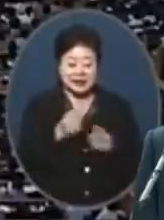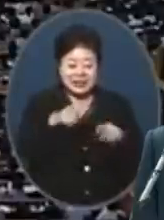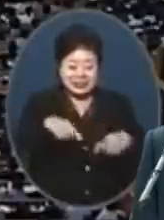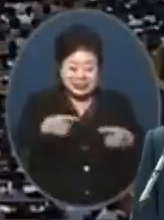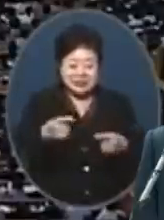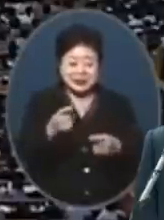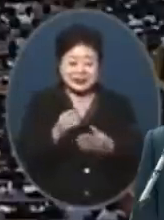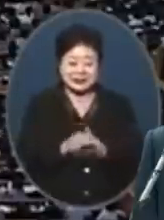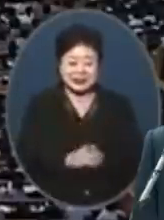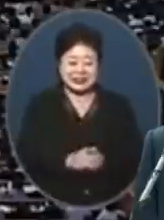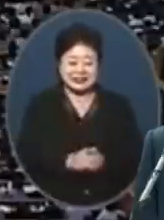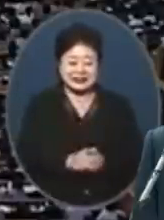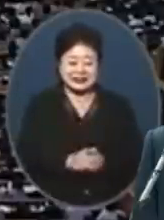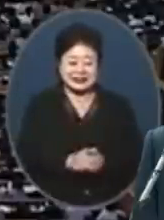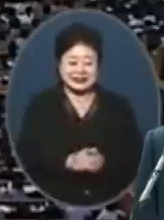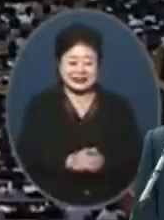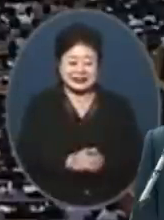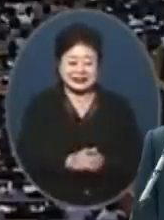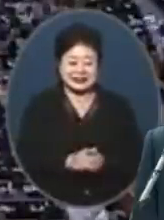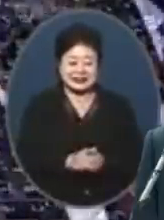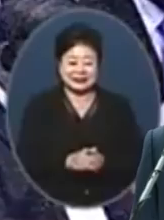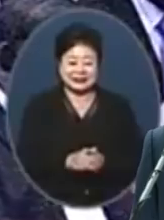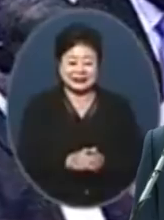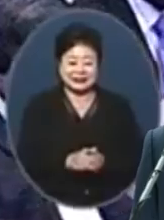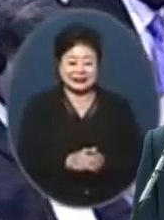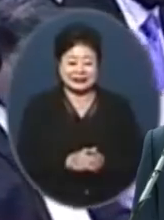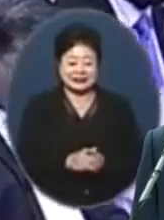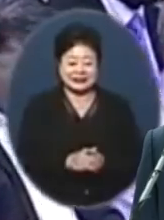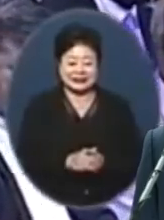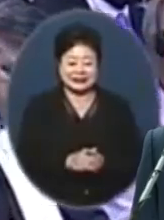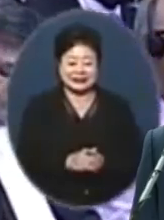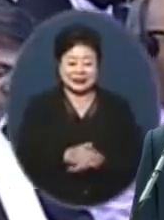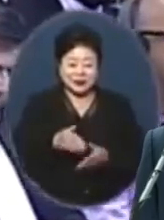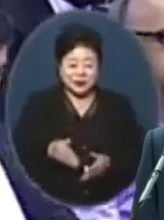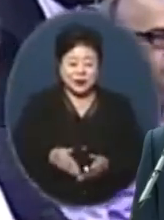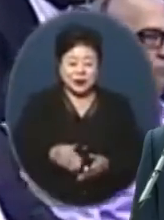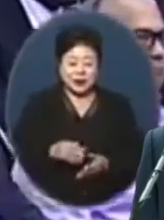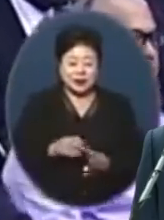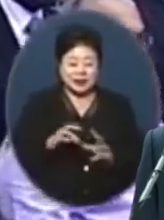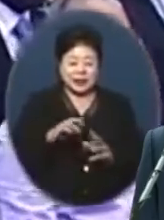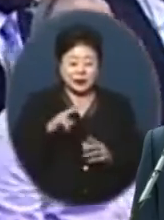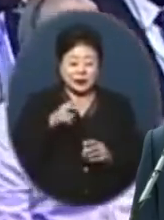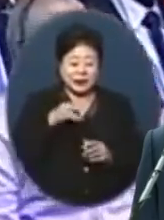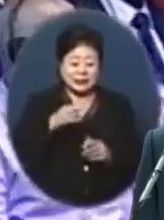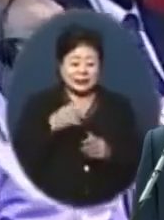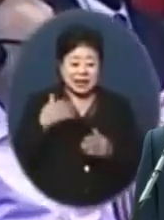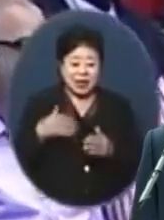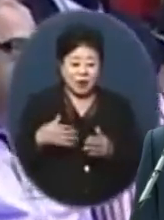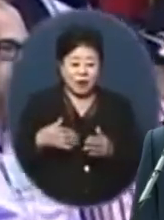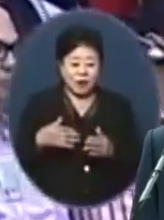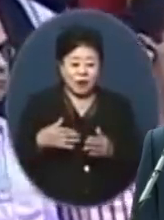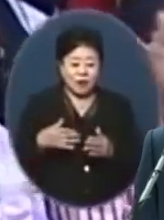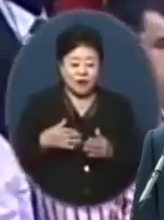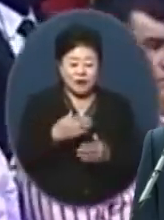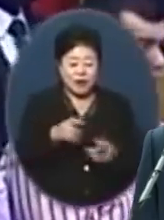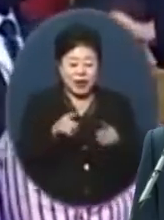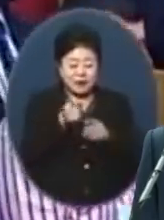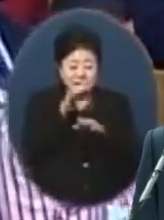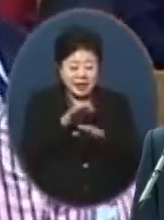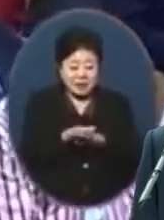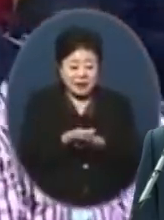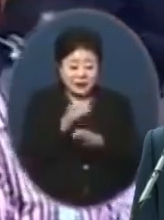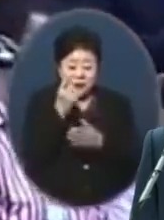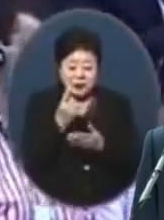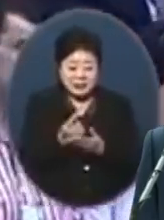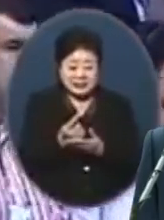참석했습니다. 아직 자기 고향으로 가지 않고 오늘 우리와 함께 예배드리러